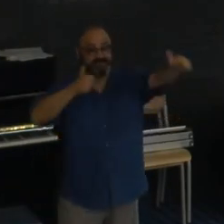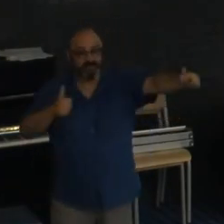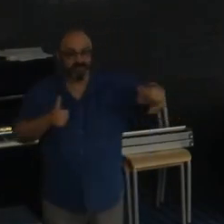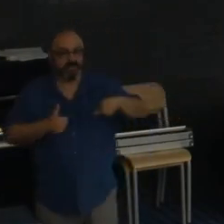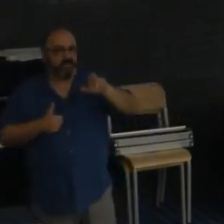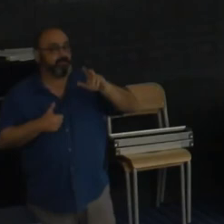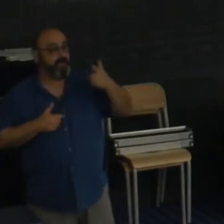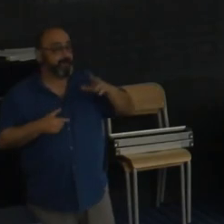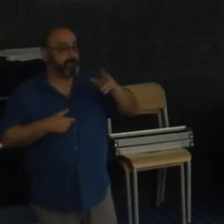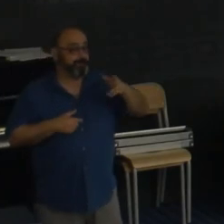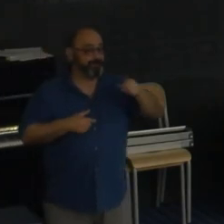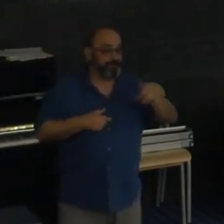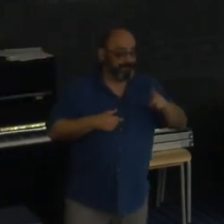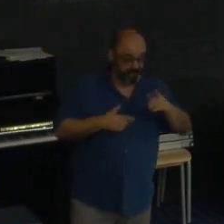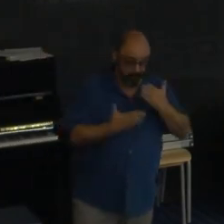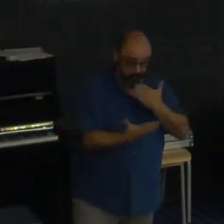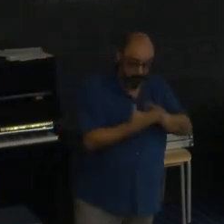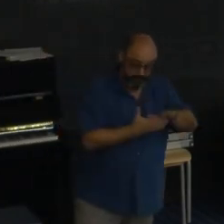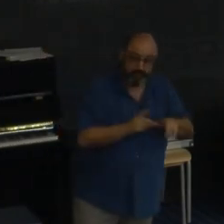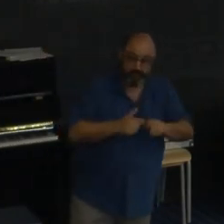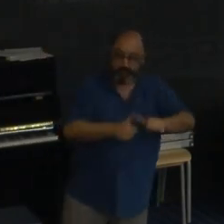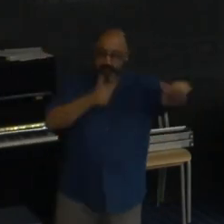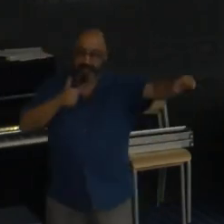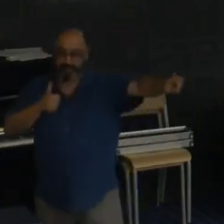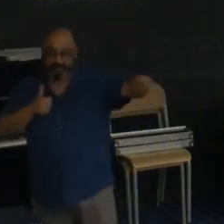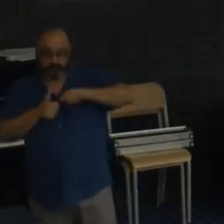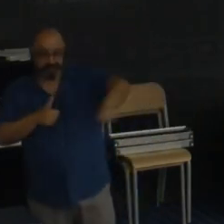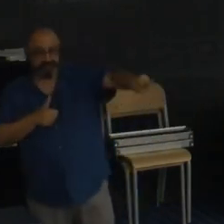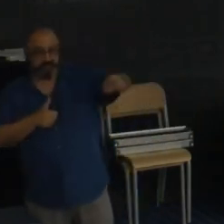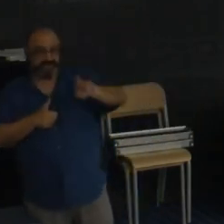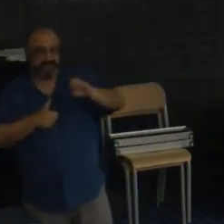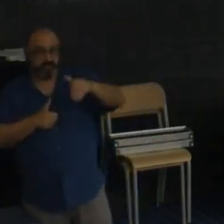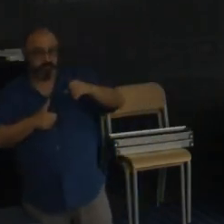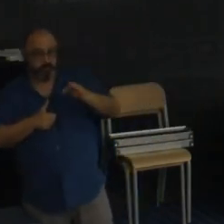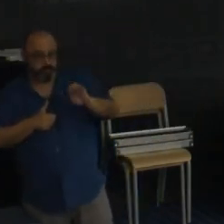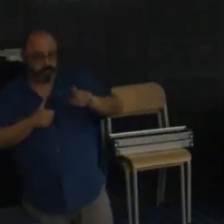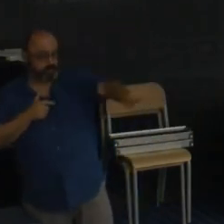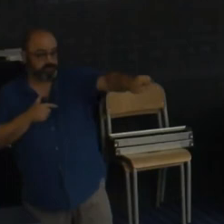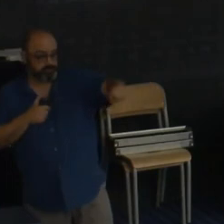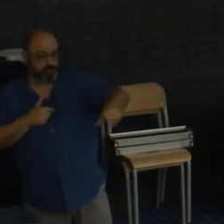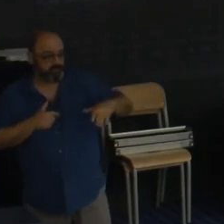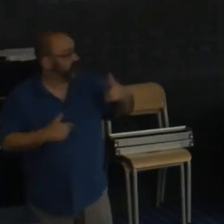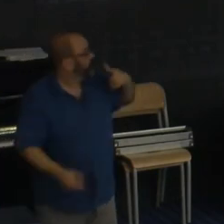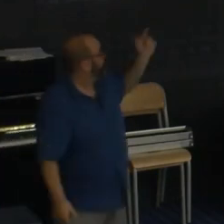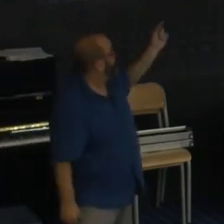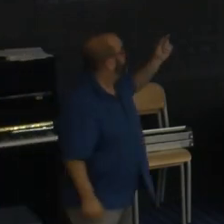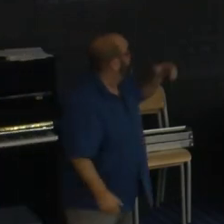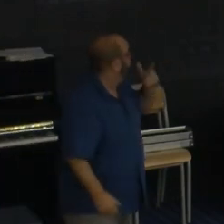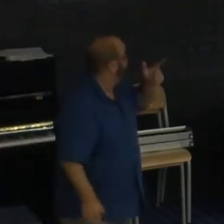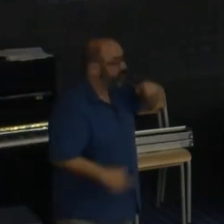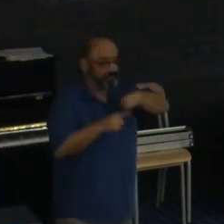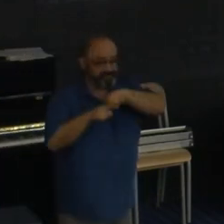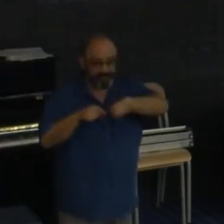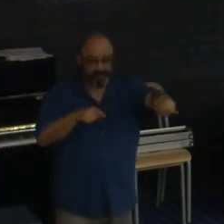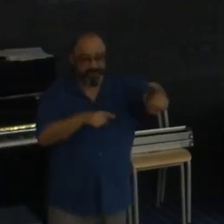PDB, c'est en local. Mais avec RDB, on peut s'amuser à faire à distance. C'est un simple petit hack qui s'amuse simplement à ouvrir